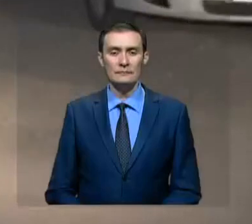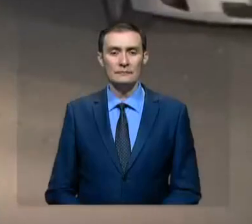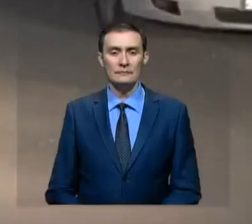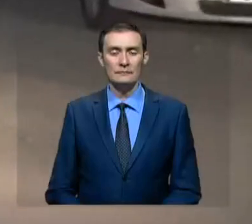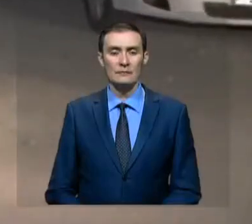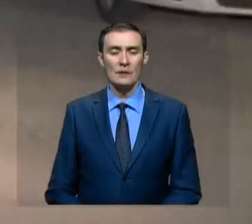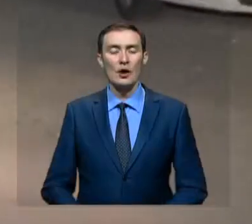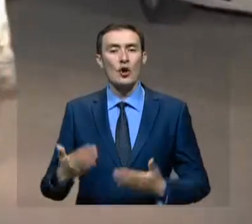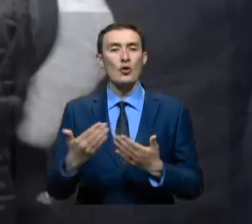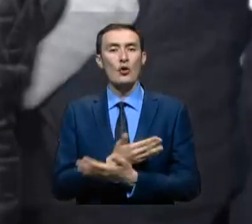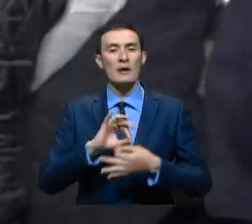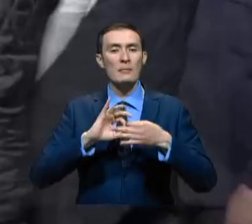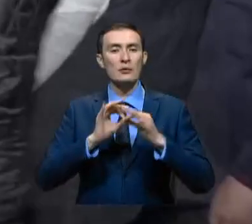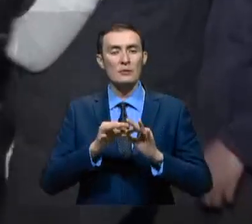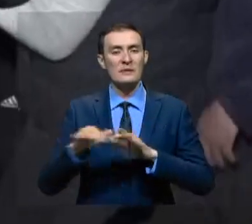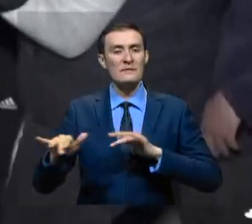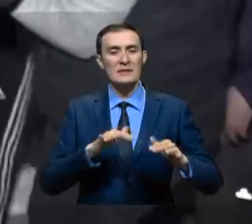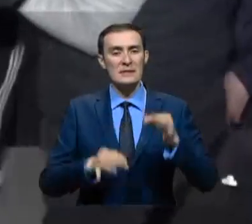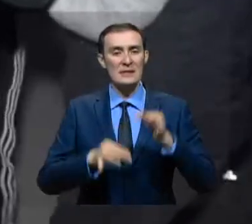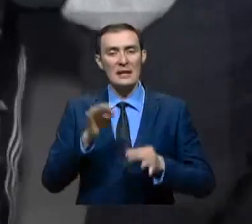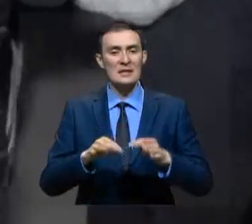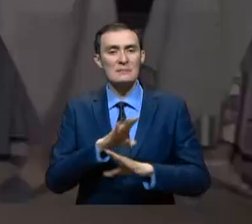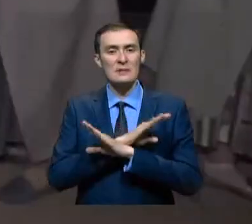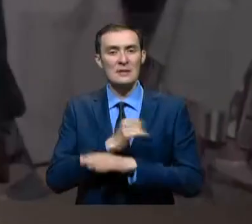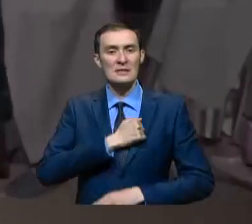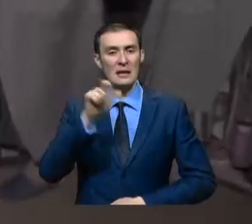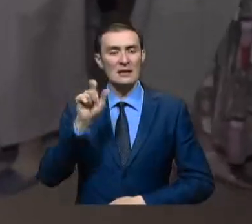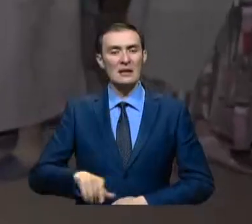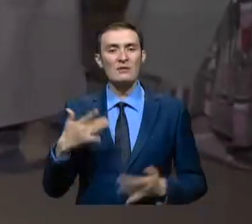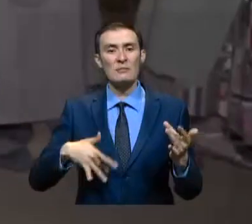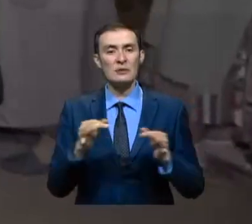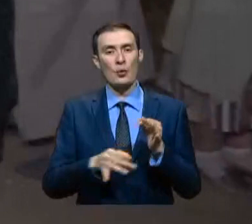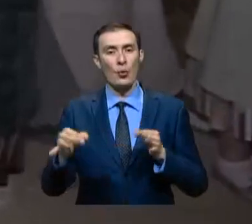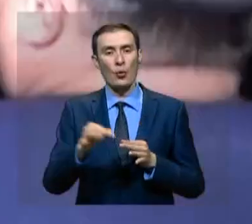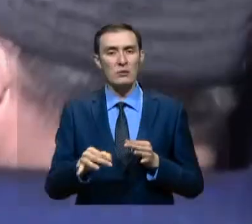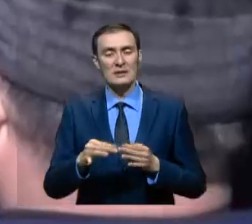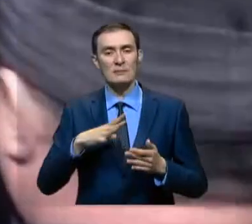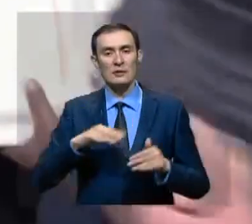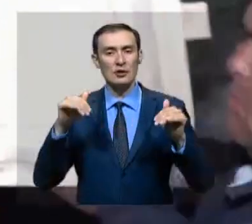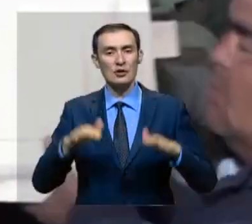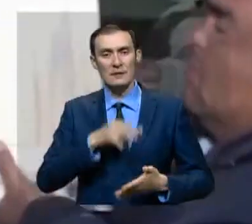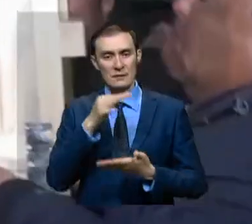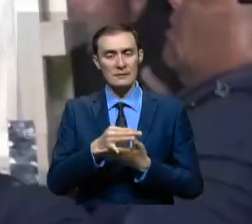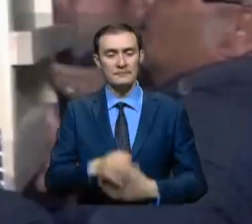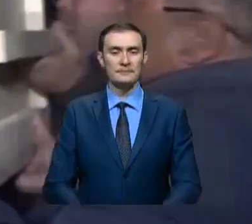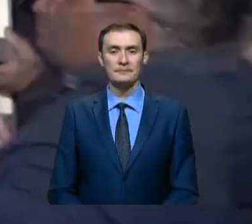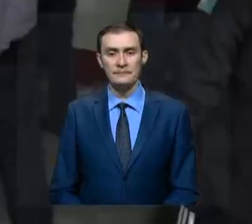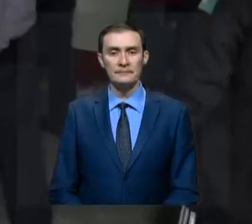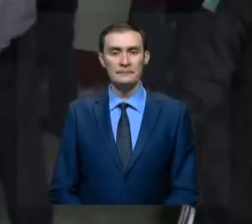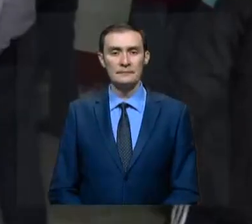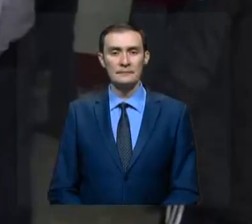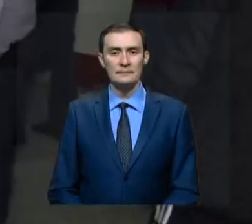Погиб в мирное время. Новые подробности в деле смерти солдата в Жамбульской области. Судмедэкспертиза вынесла свое заключение.